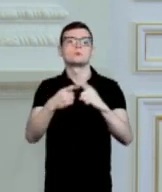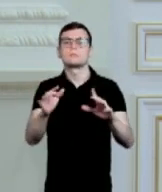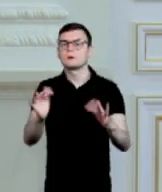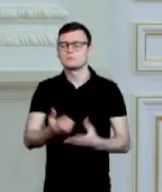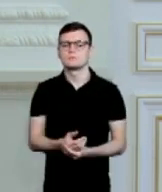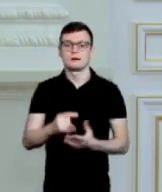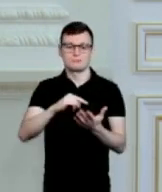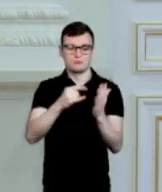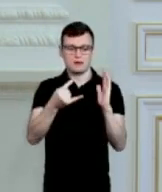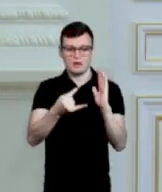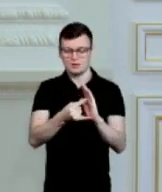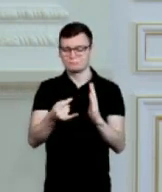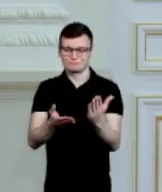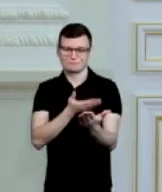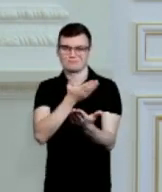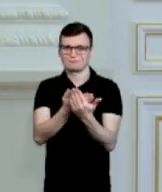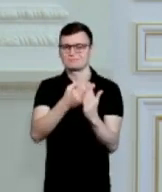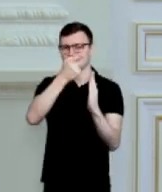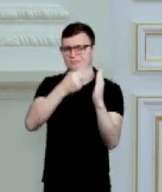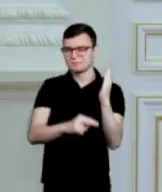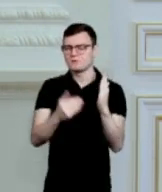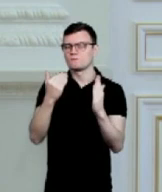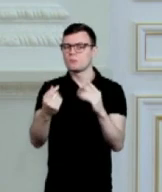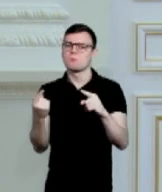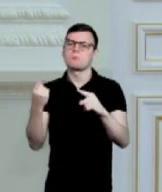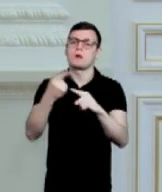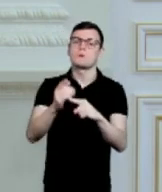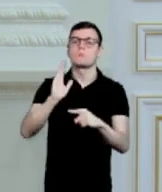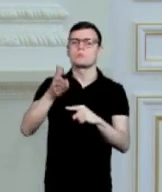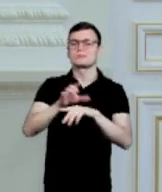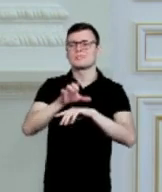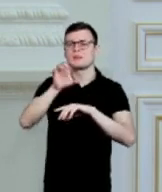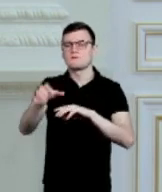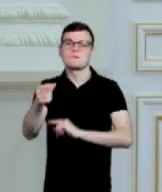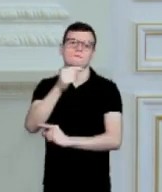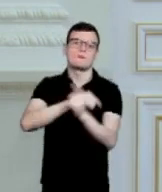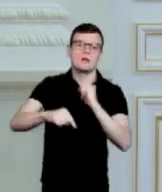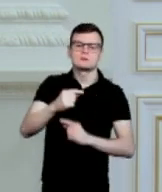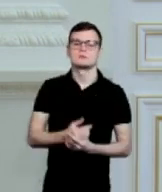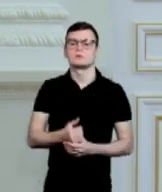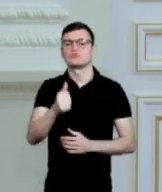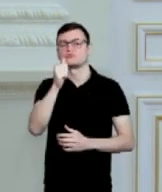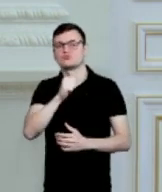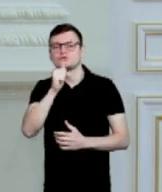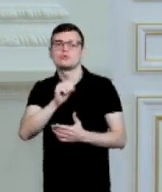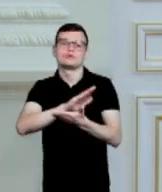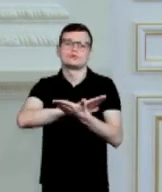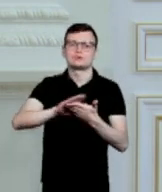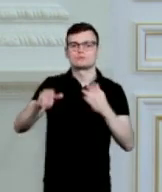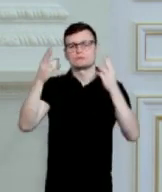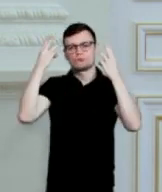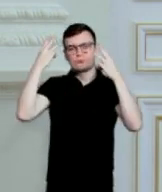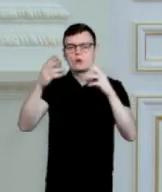pakeitimus planui, kurie numato papildomas investicijas į verslą, žalias, inovatyves